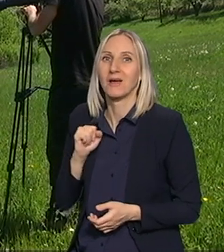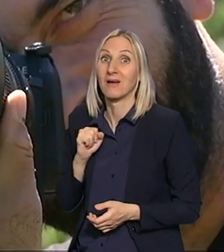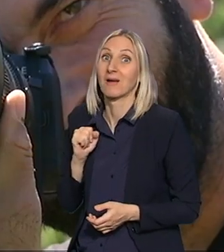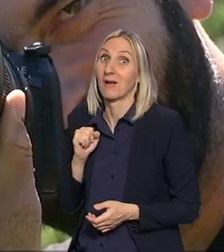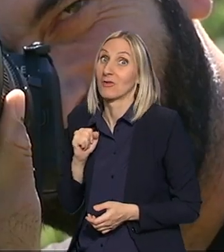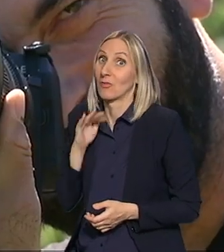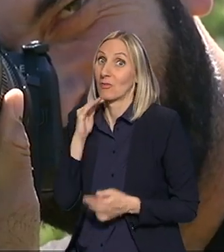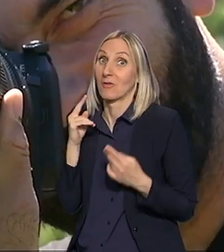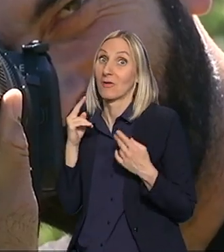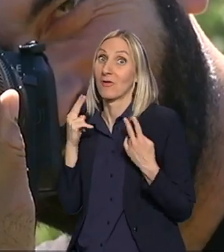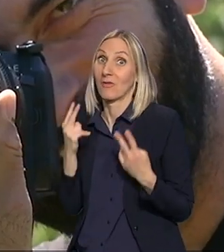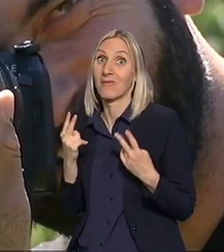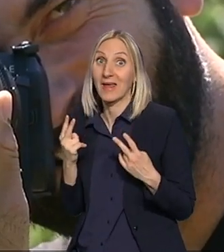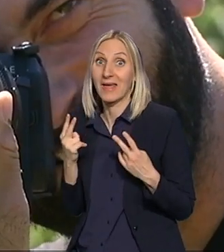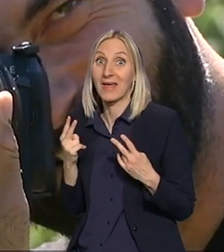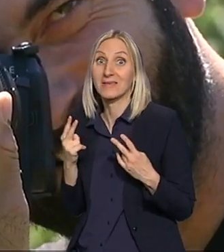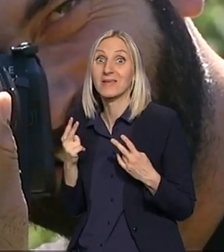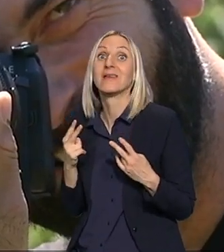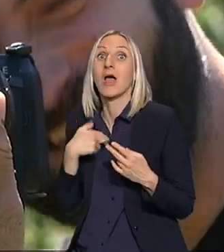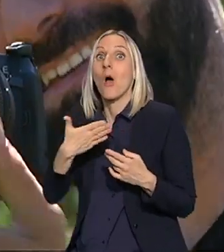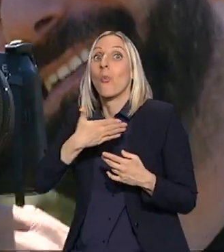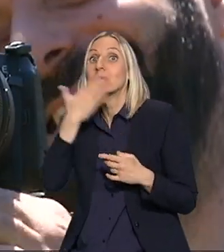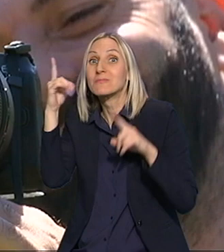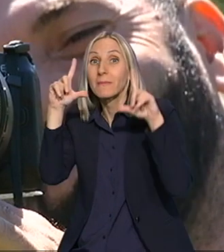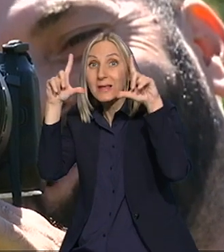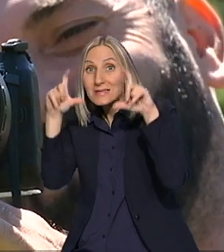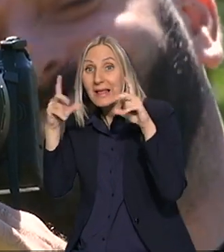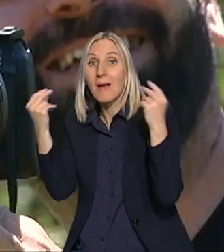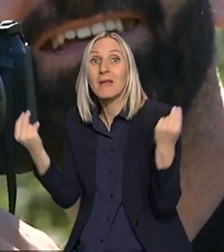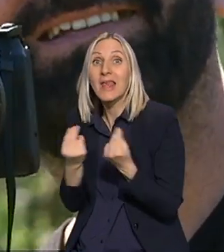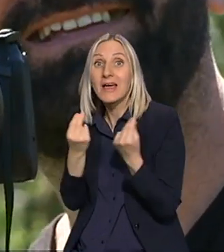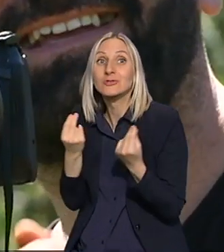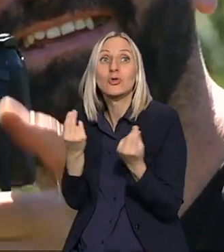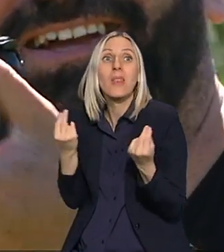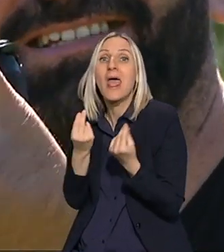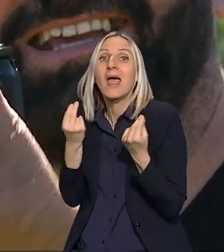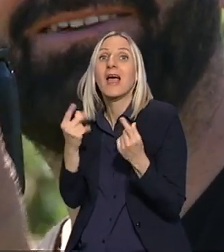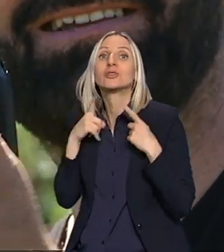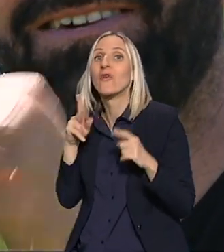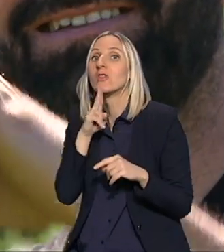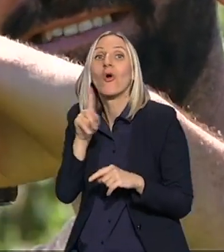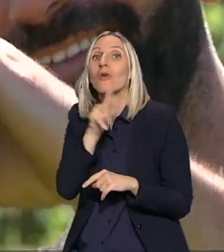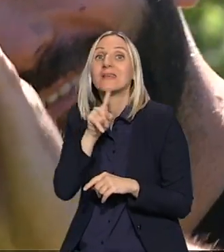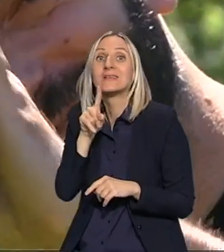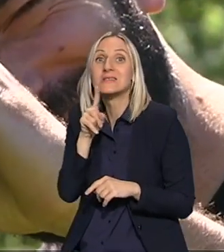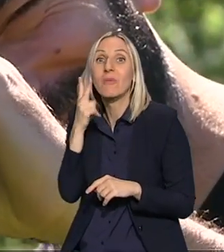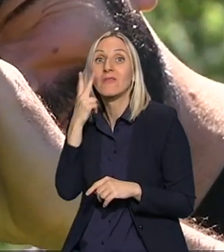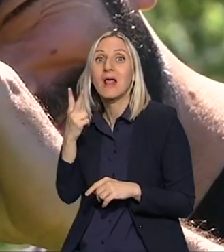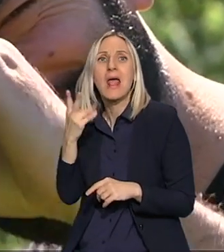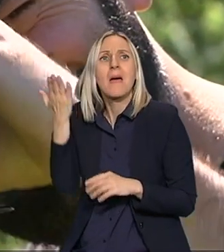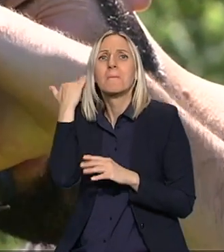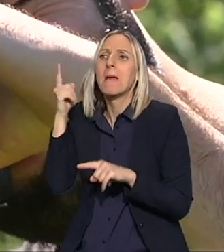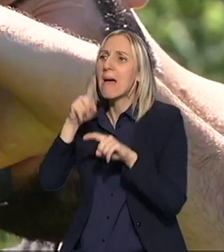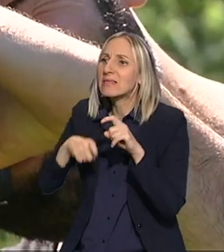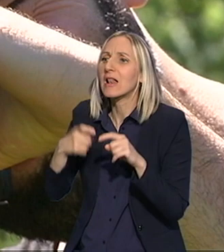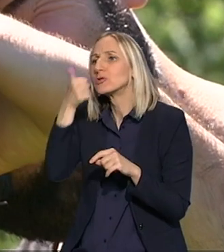za mene, znači, da dovedem neki snimak, neku sliku koju nismo do sada videli. Jer nije imao iskreno u Kosovu neki dobar